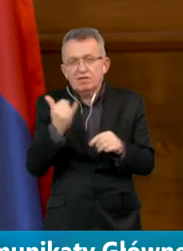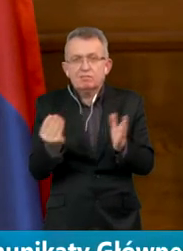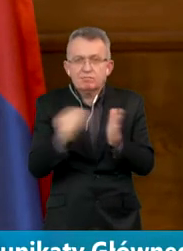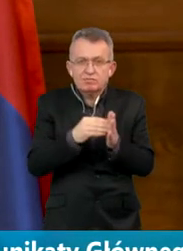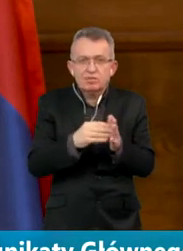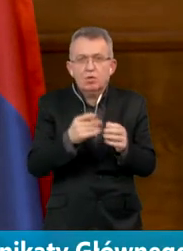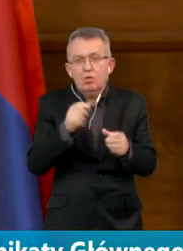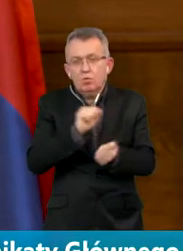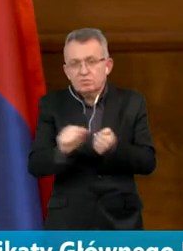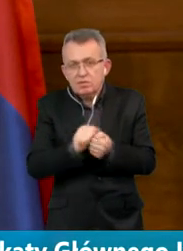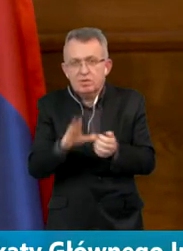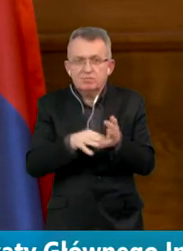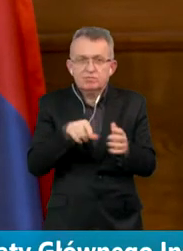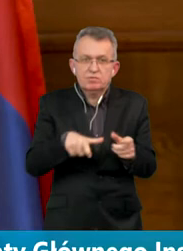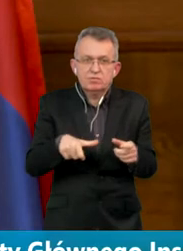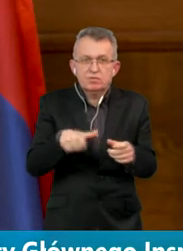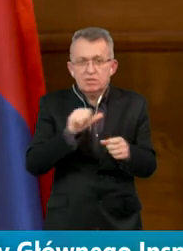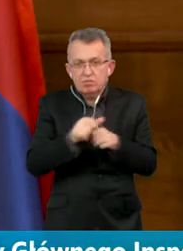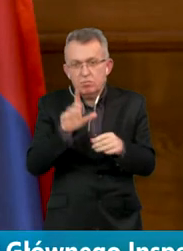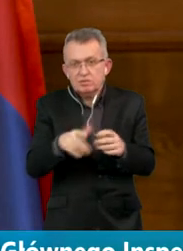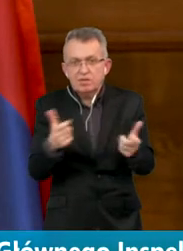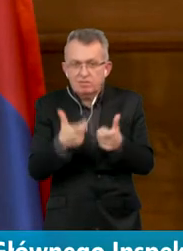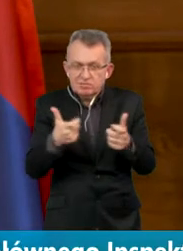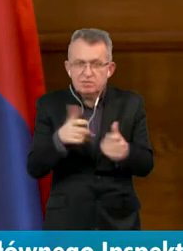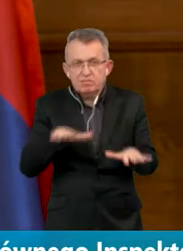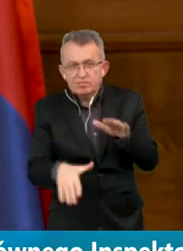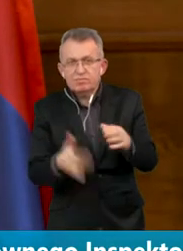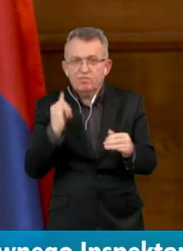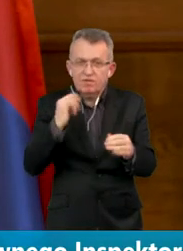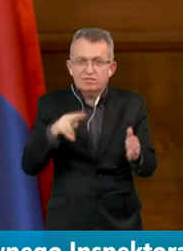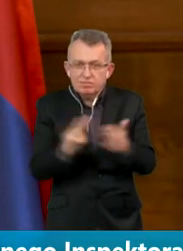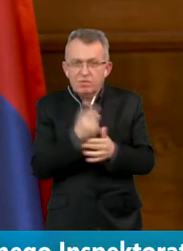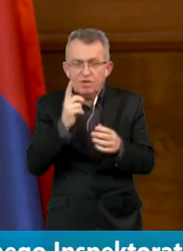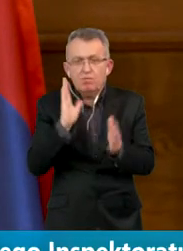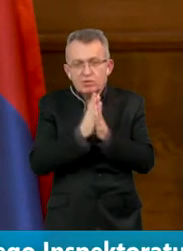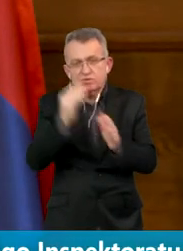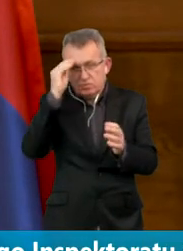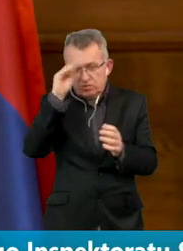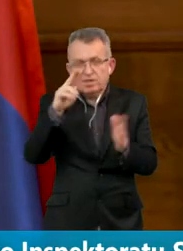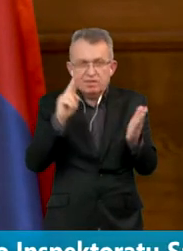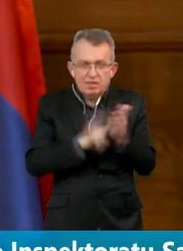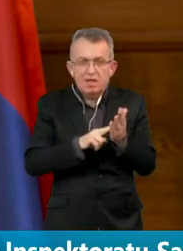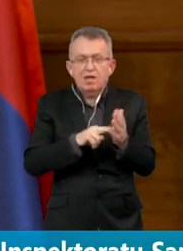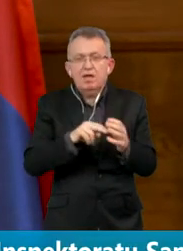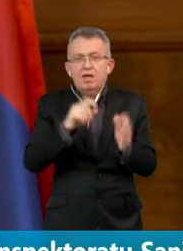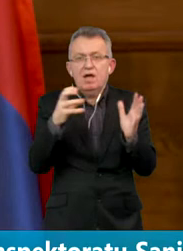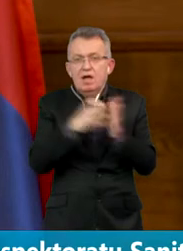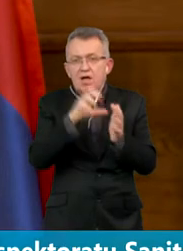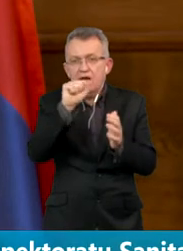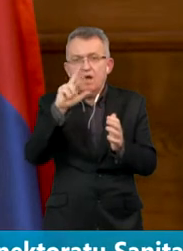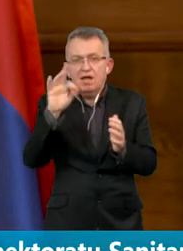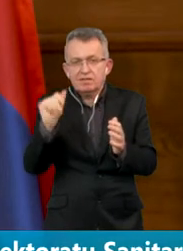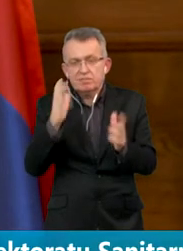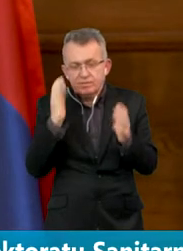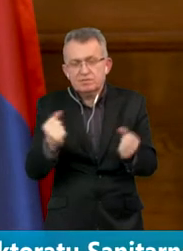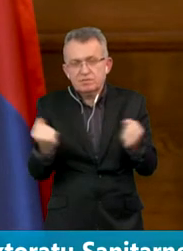przypadki uszkodzeń, które gdzieś mogą zagrażać bezpieczeństwu, no to proszę zgłaszać również w aplikacji Alert. Zajmiemy